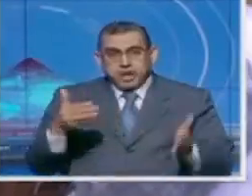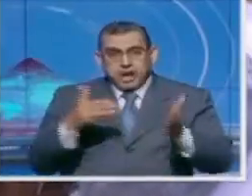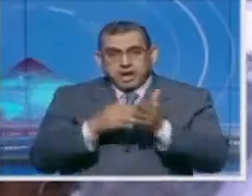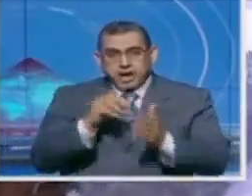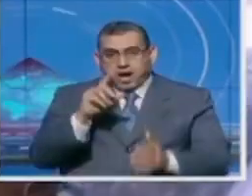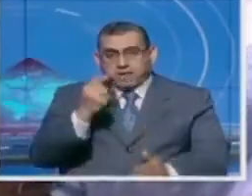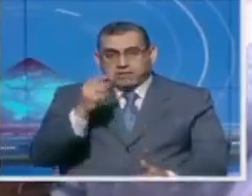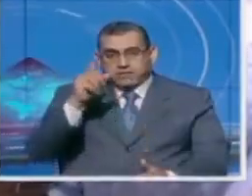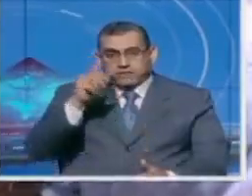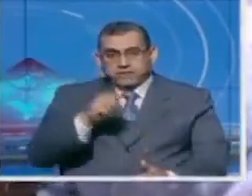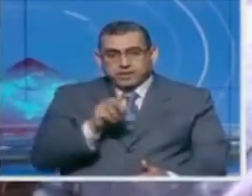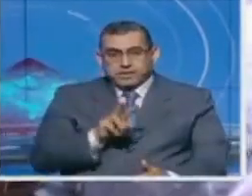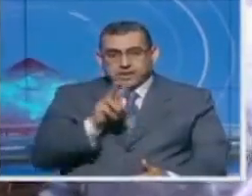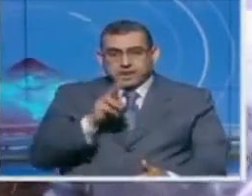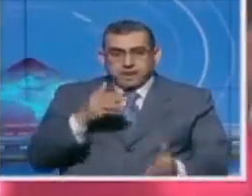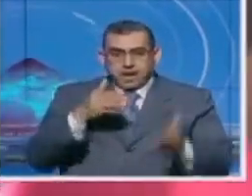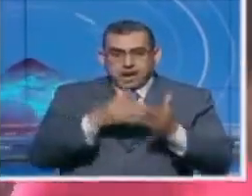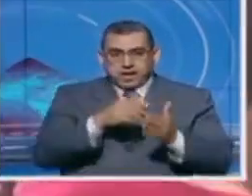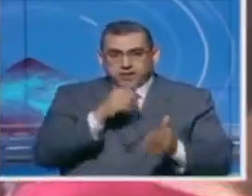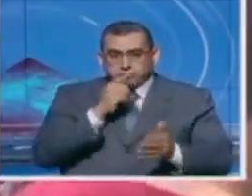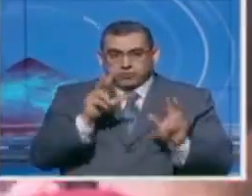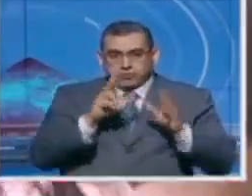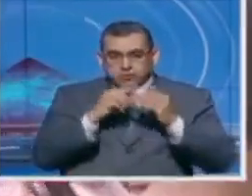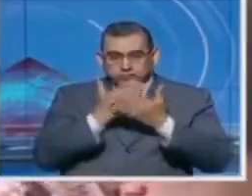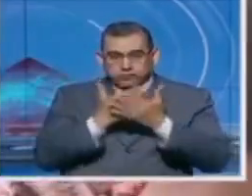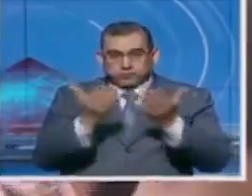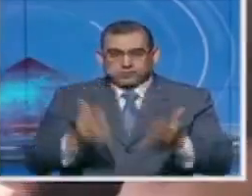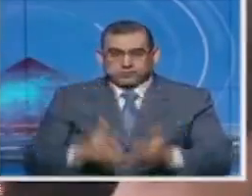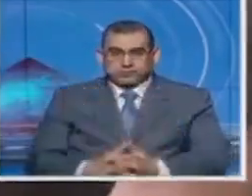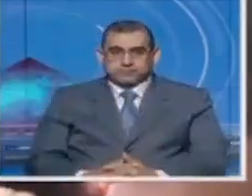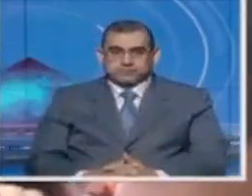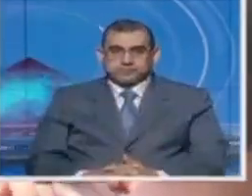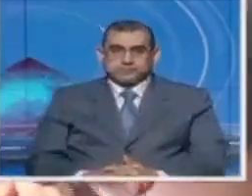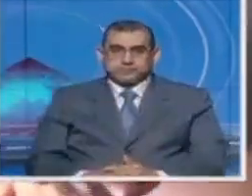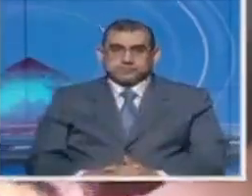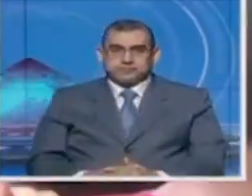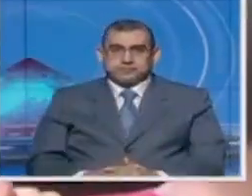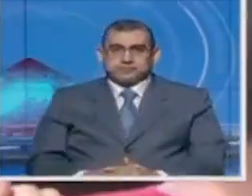15 من يوليو القادم. محمد محروس، التلفزيون المصري.